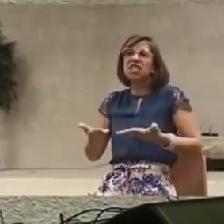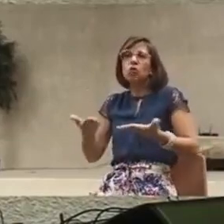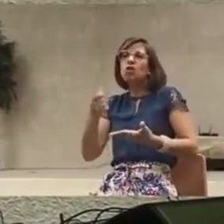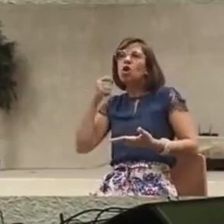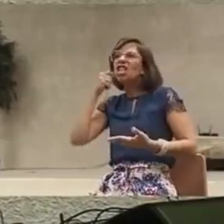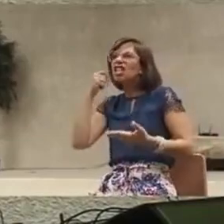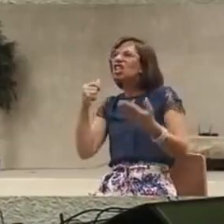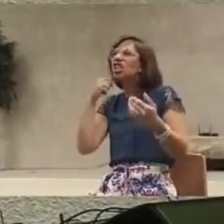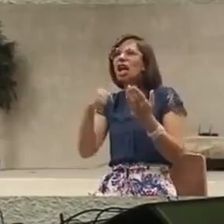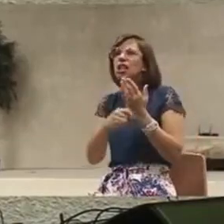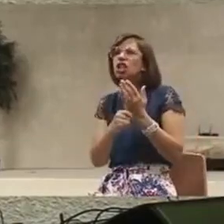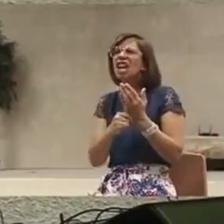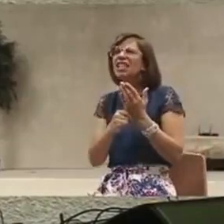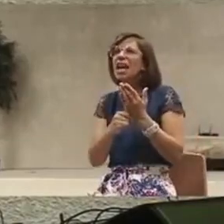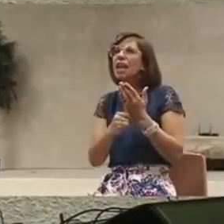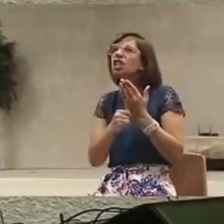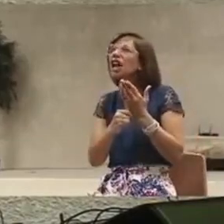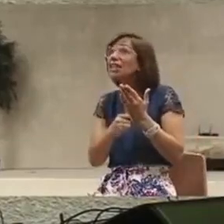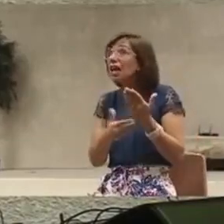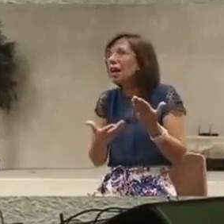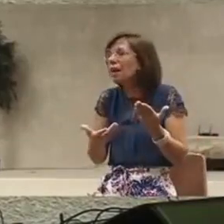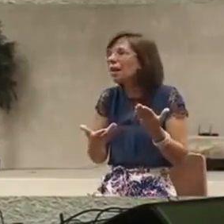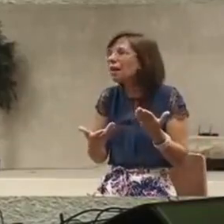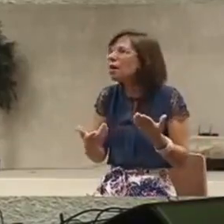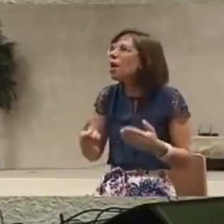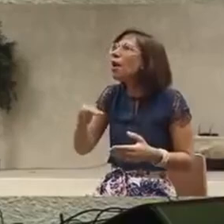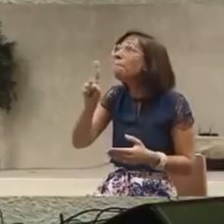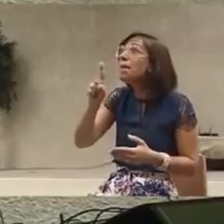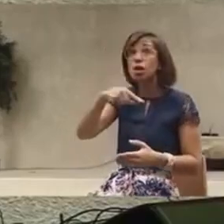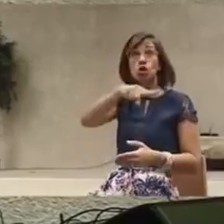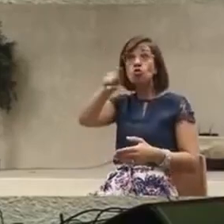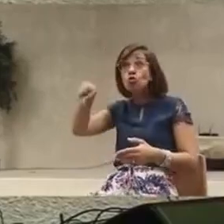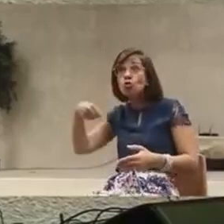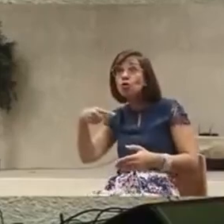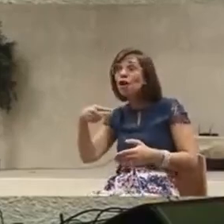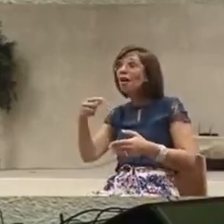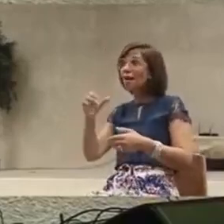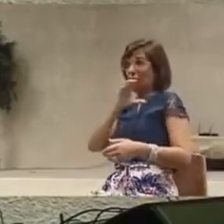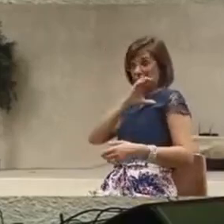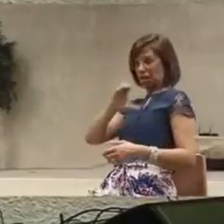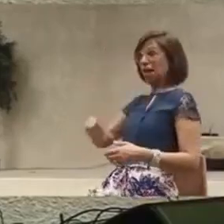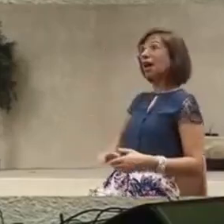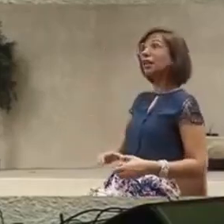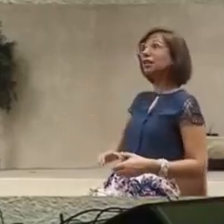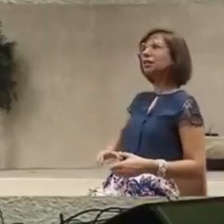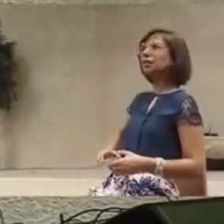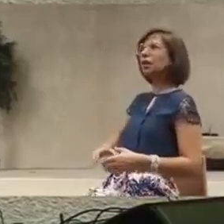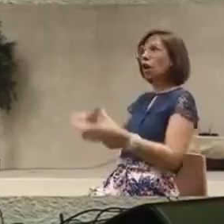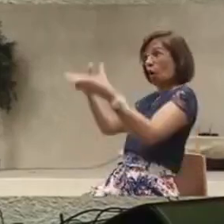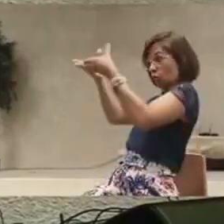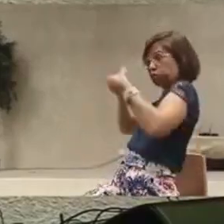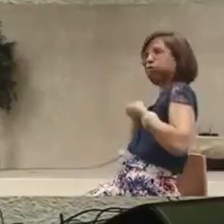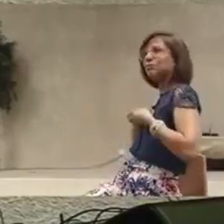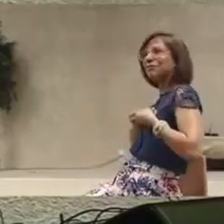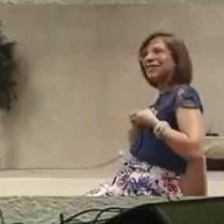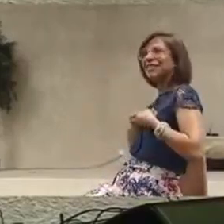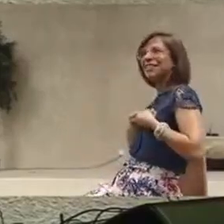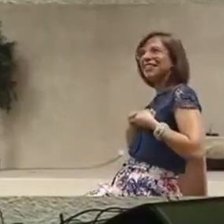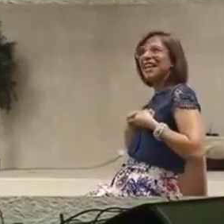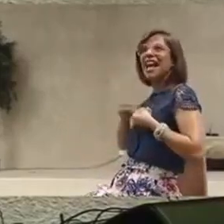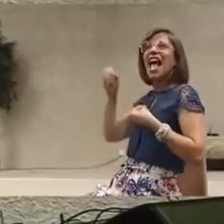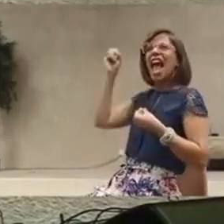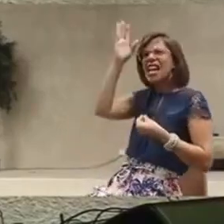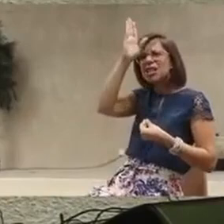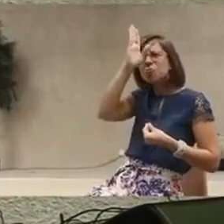nous qui avons reçu Christ, nous qui connaissons le Seigneur et qui nous a régénérés, il a mis en nous un